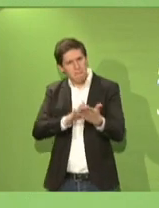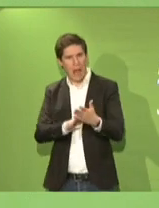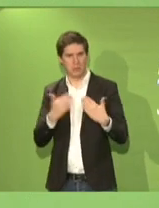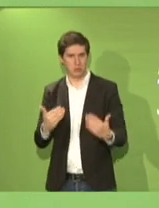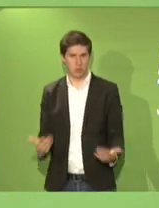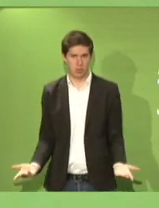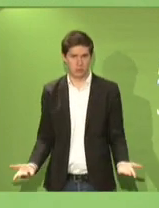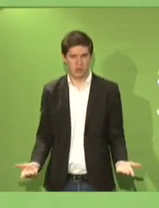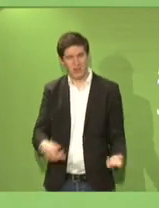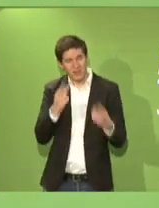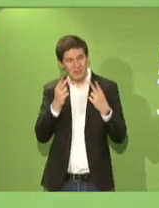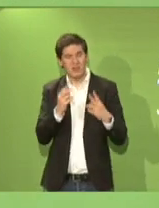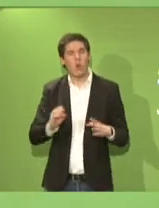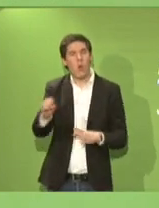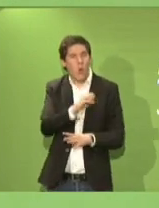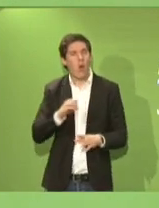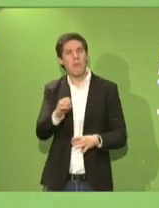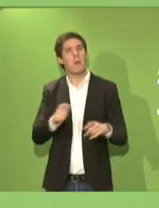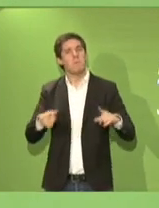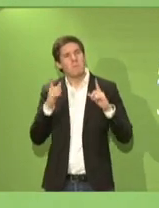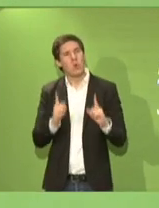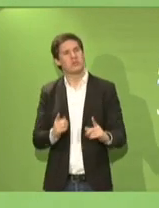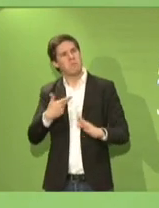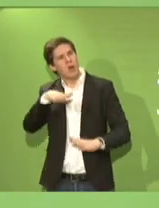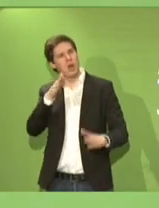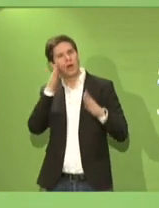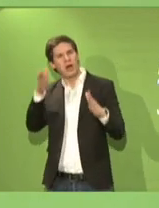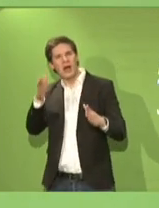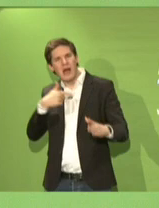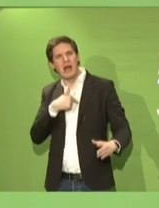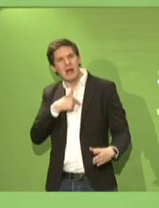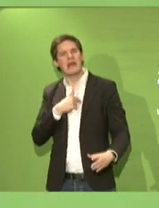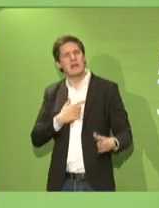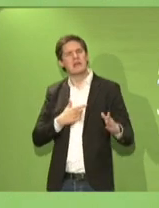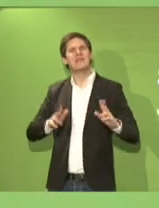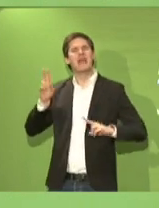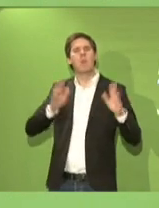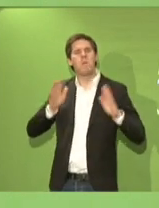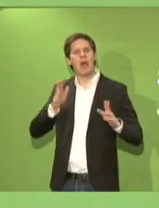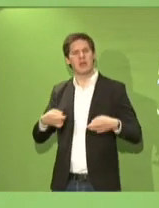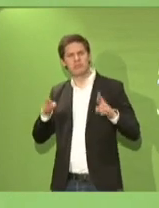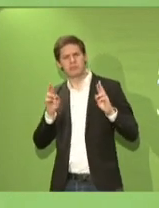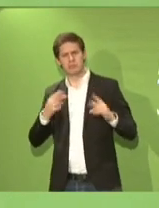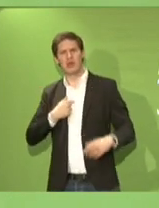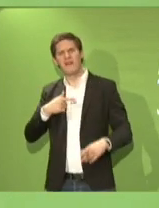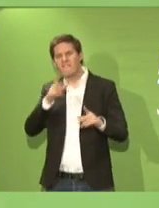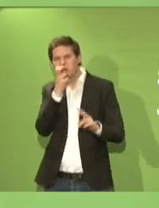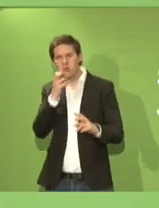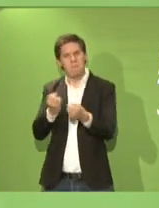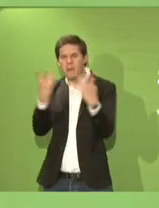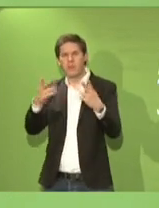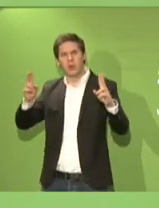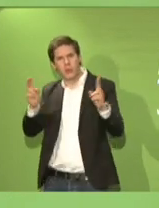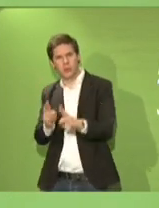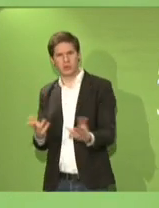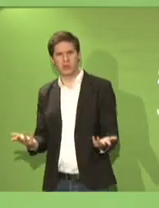dass Europa weiterhin für Diplomatie, für Deeskalation wirbt und dass das Land und die Region